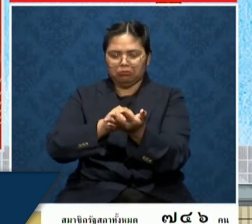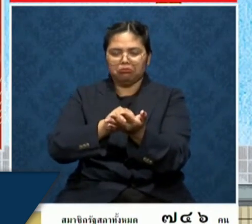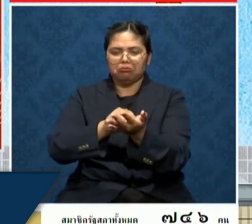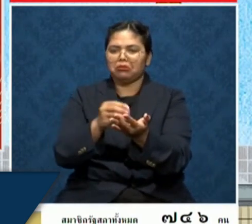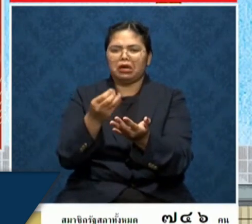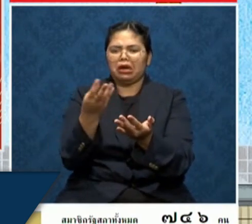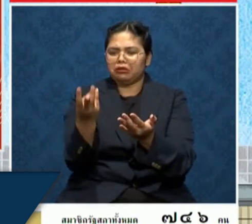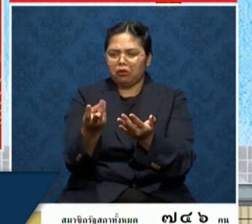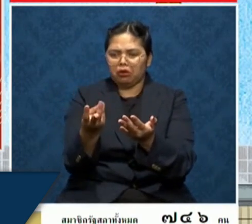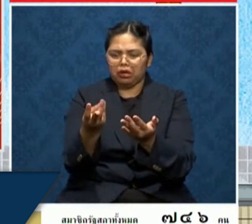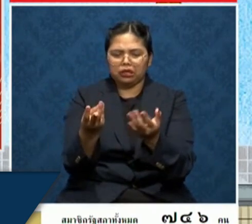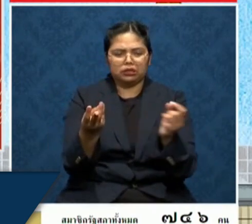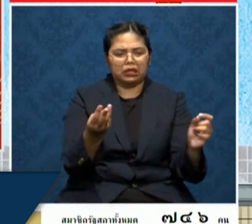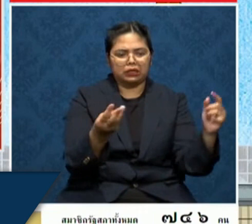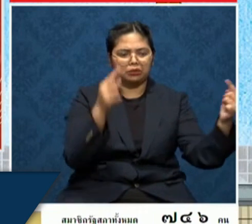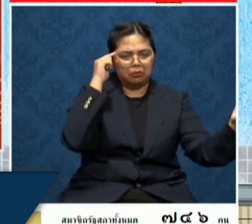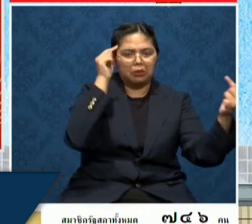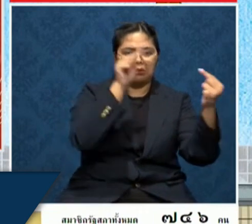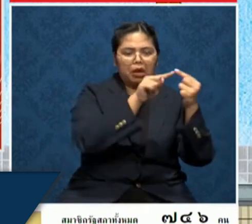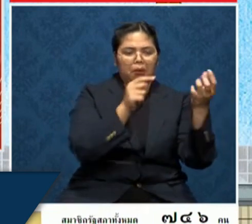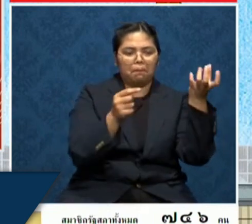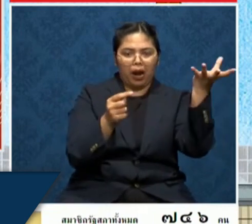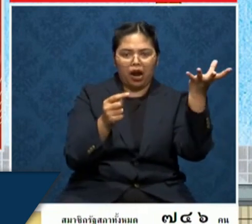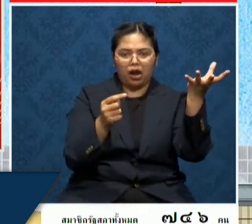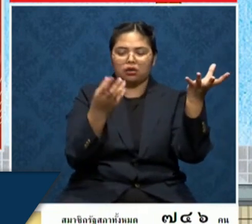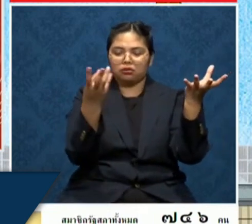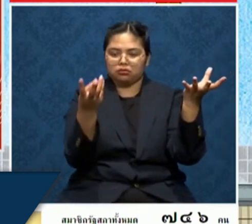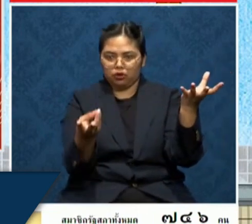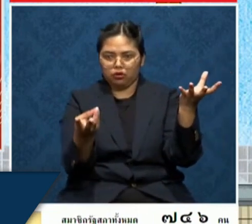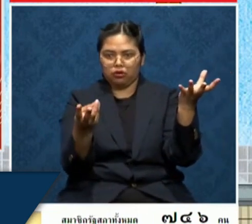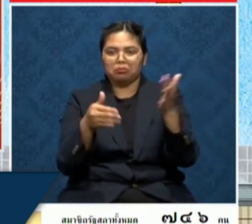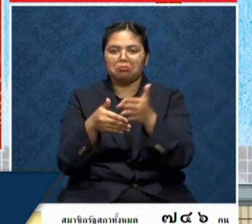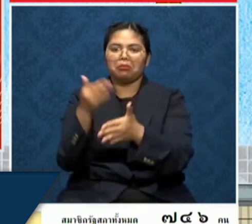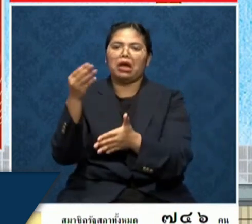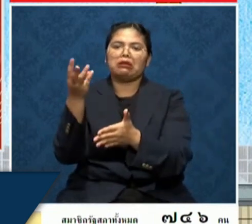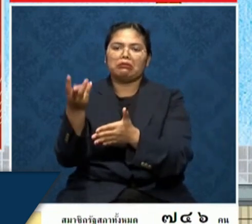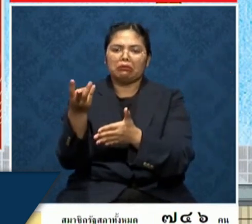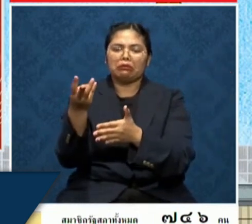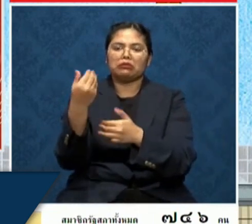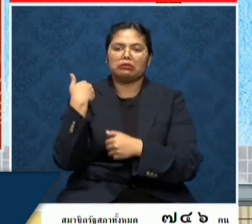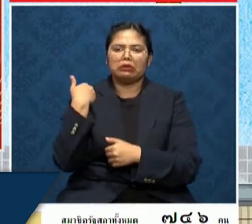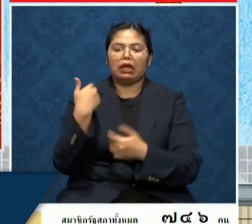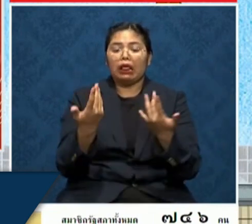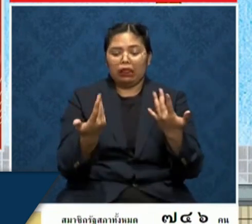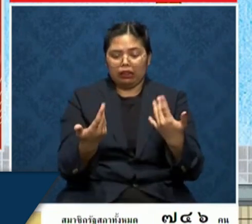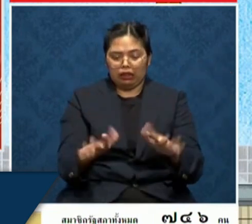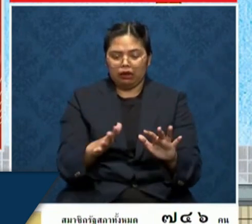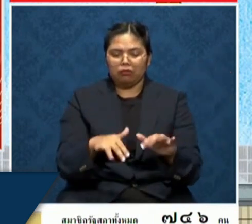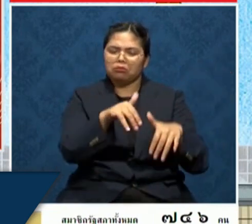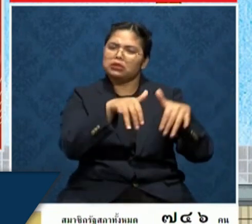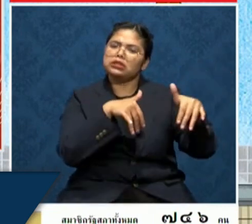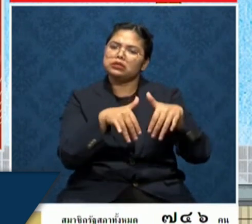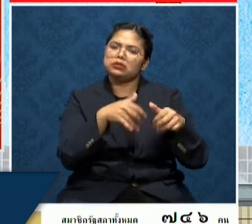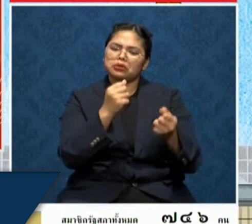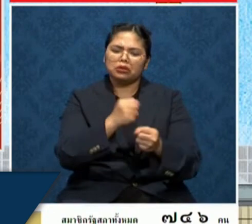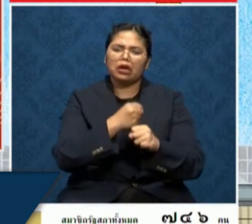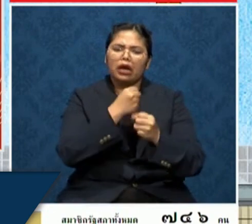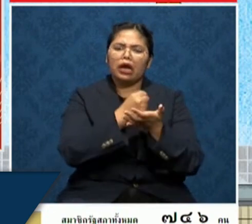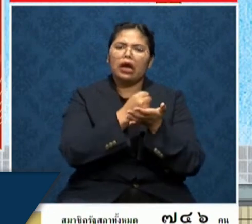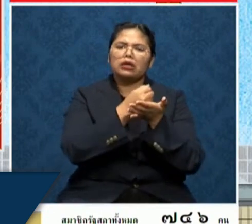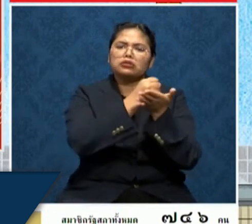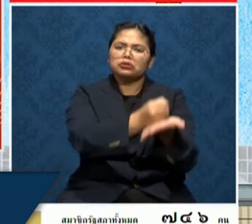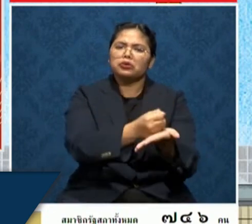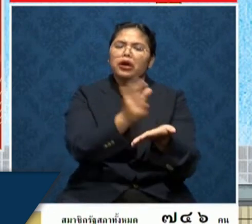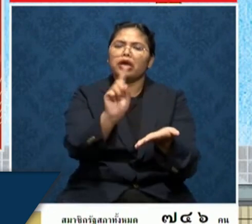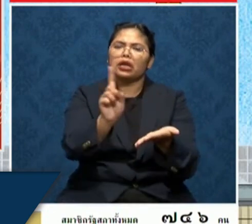ามคือรัฐบาลกำลังจะต่อยอดอะไรไปสู่อะไรให้พี่น้องประชาชนเรากำลังทุ่มทรัพยากร